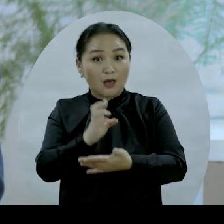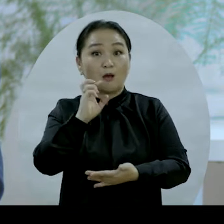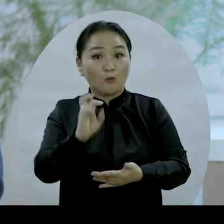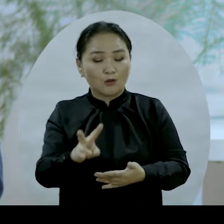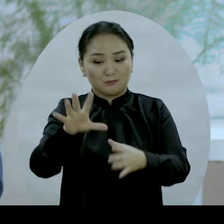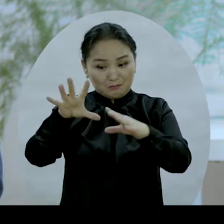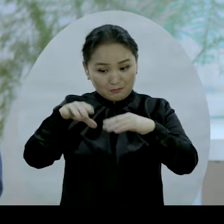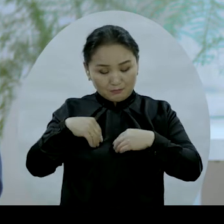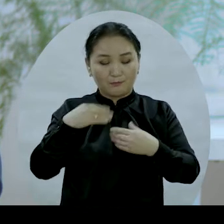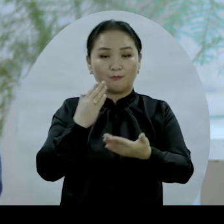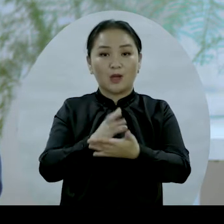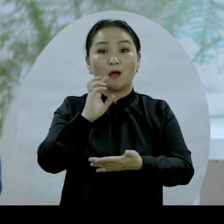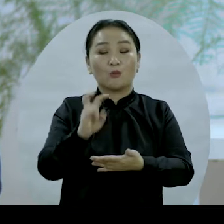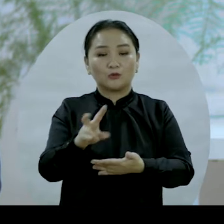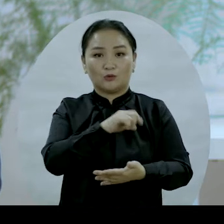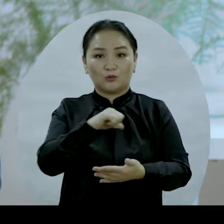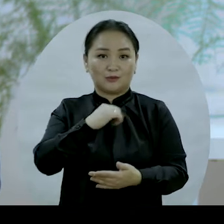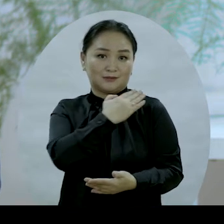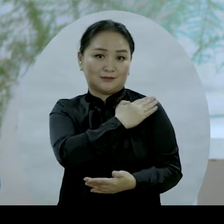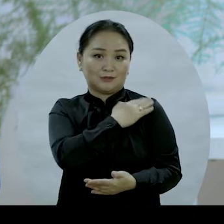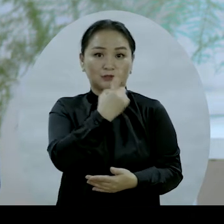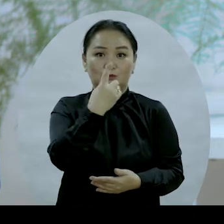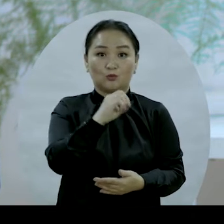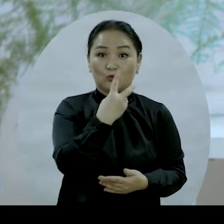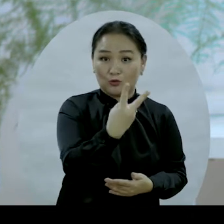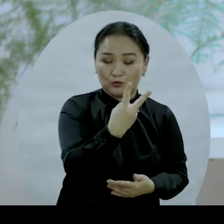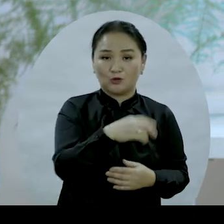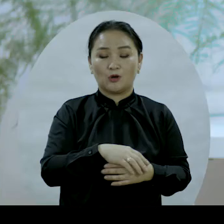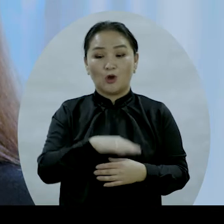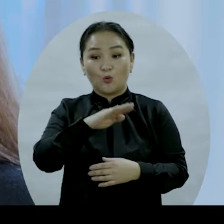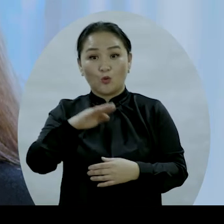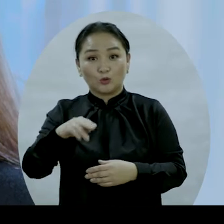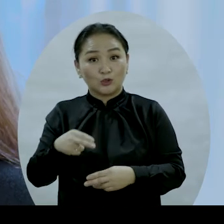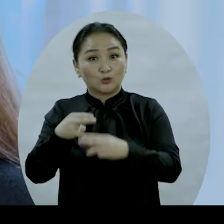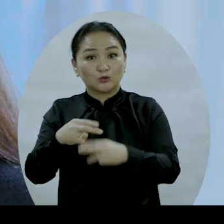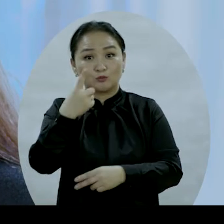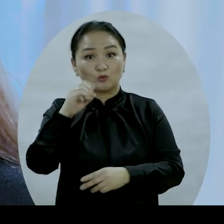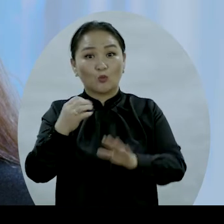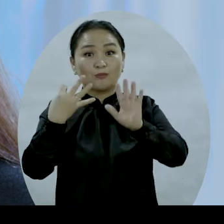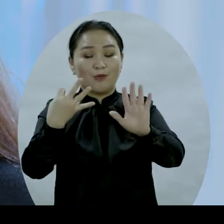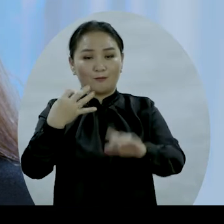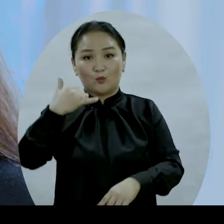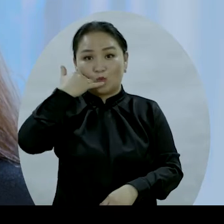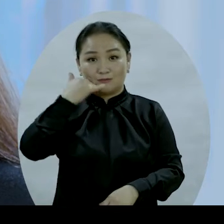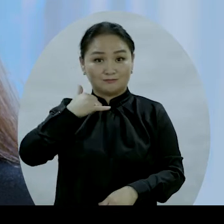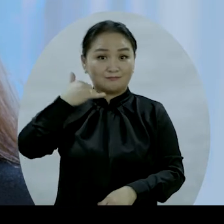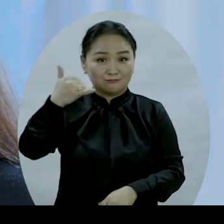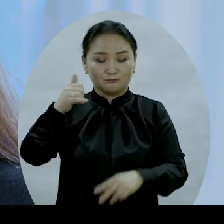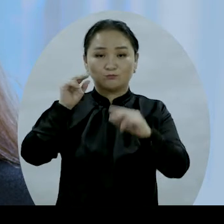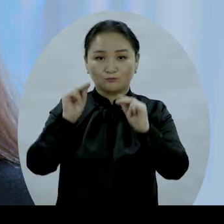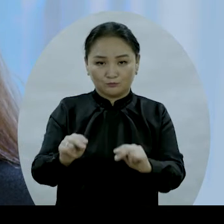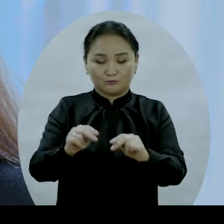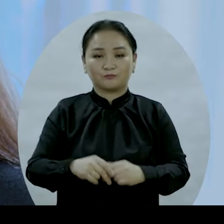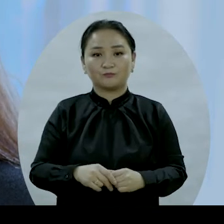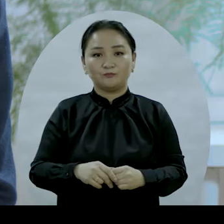тэмдэг байна гэдэг мэдрэмж та төрж байгаа бол цагдаагийн 102 утас болон хүүхдийн тэмцлэмжийн 108 утас руу хандаж болно.